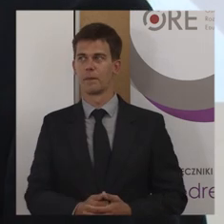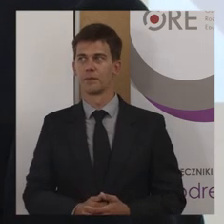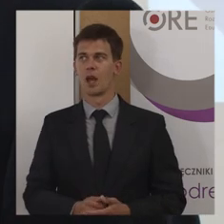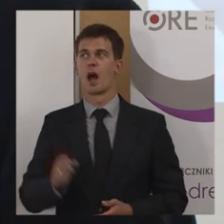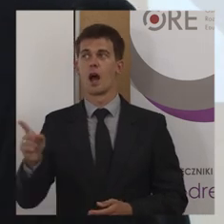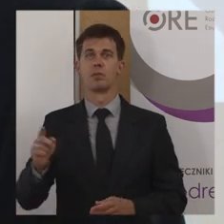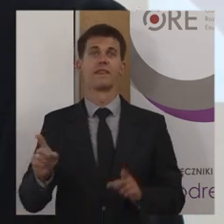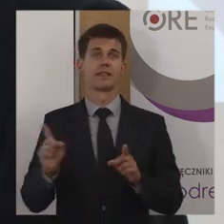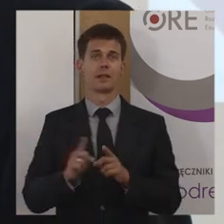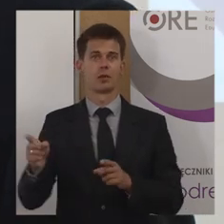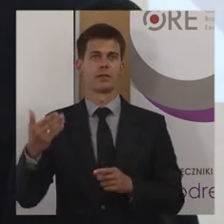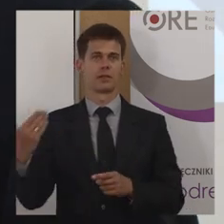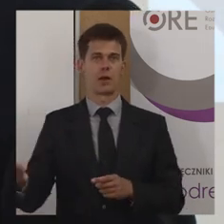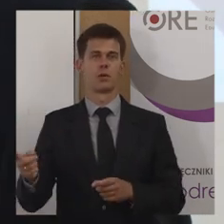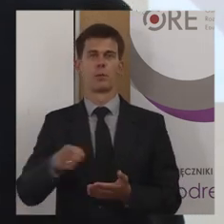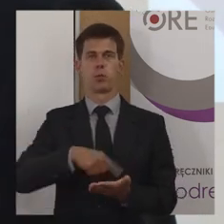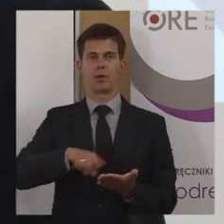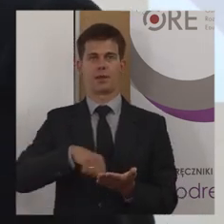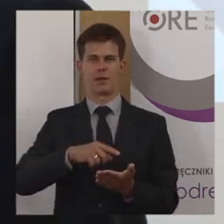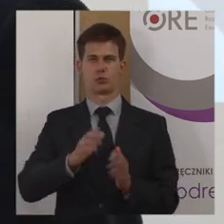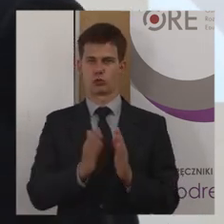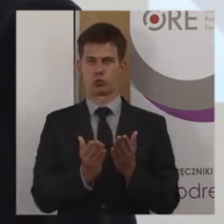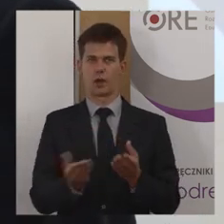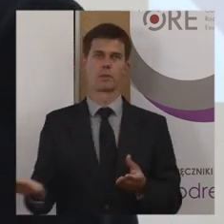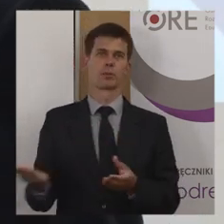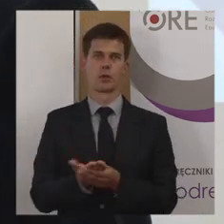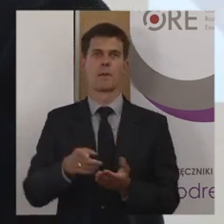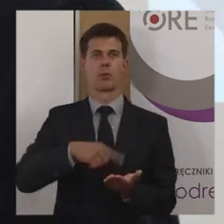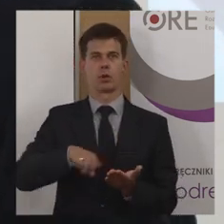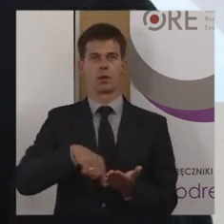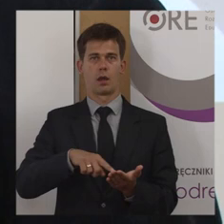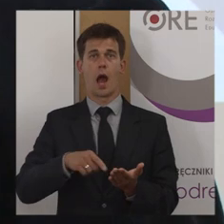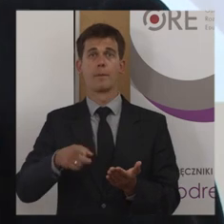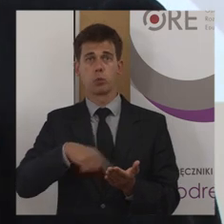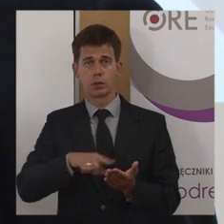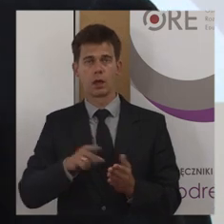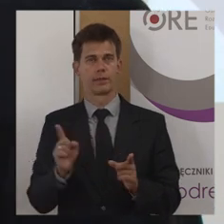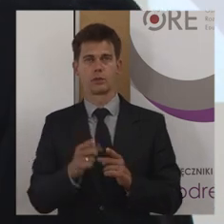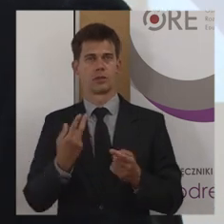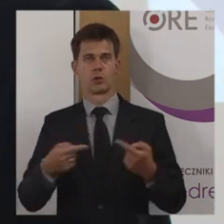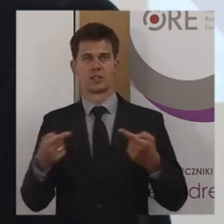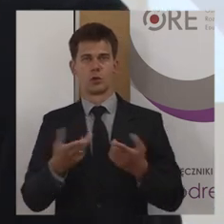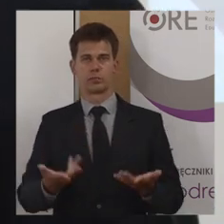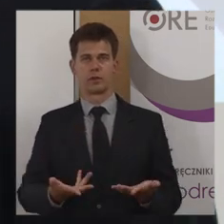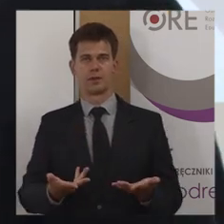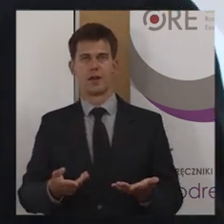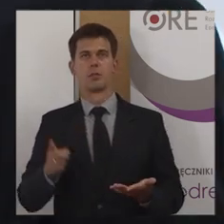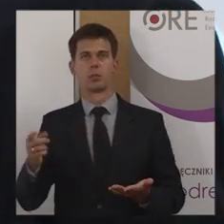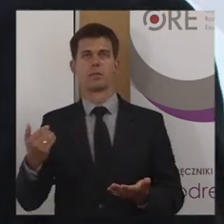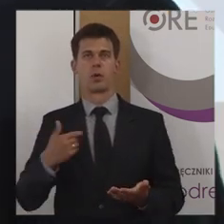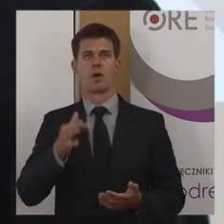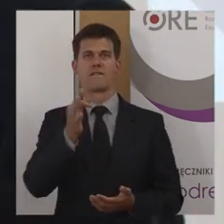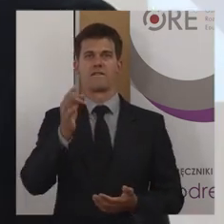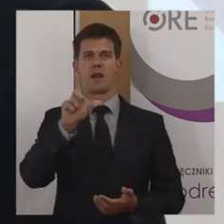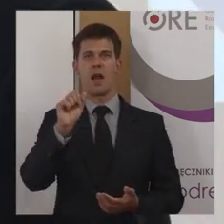wszystkie płyty, które tam były podłączane. Co? Tam też jest niedostępne. Bo ktoś to przygotował we flaszu.